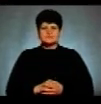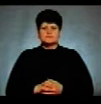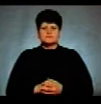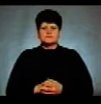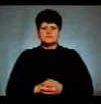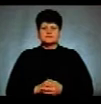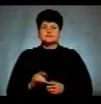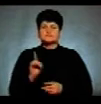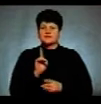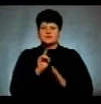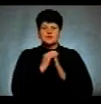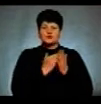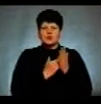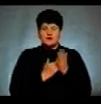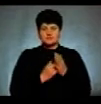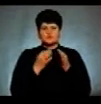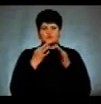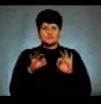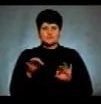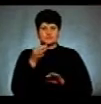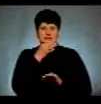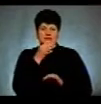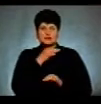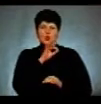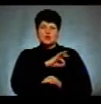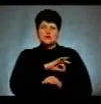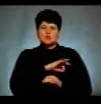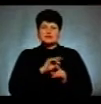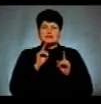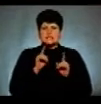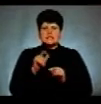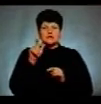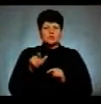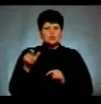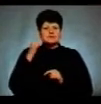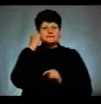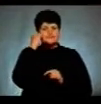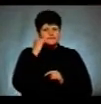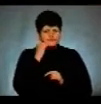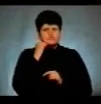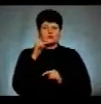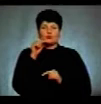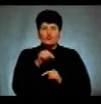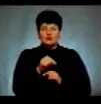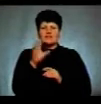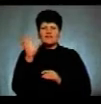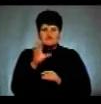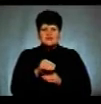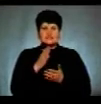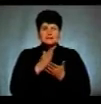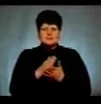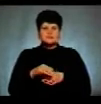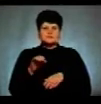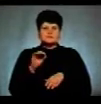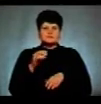що програмою «Доступні ліки» користуються переважно люди старшого віку, тому що вони всі майже